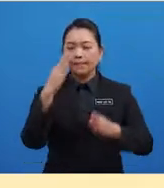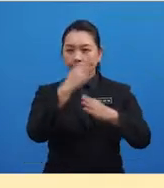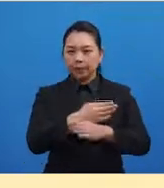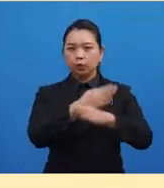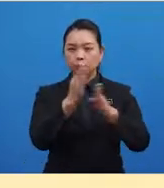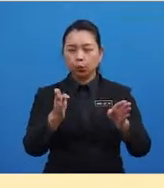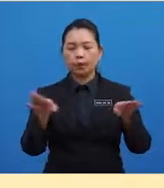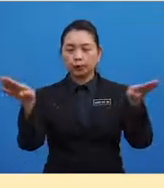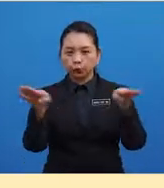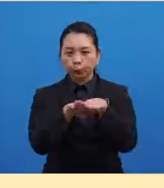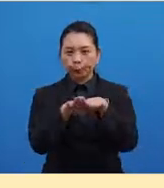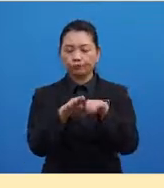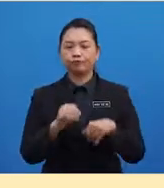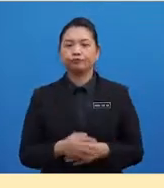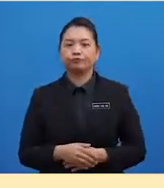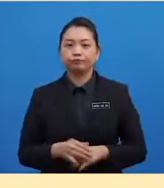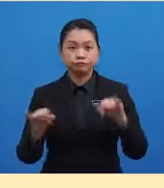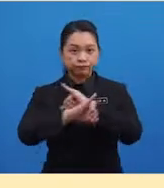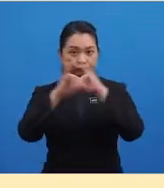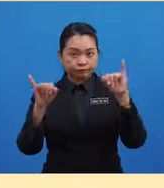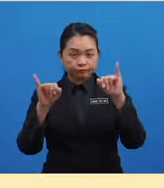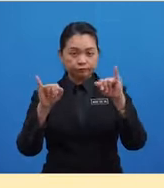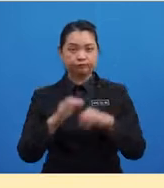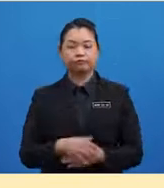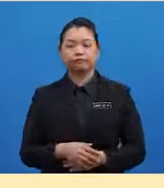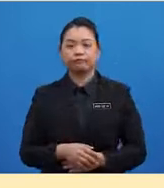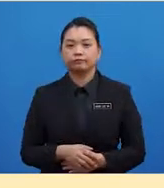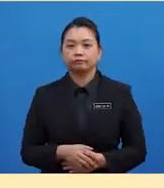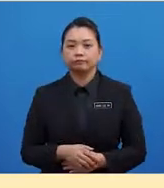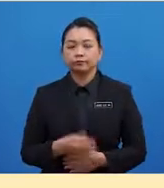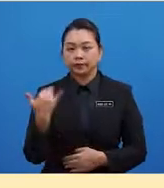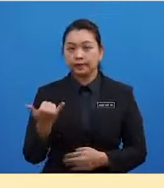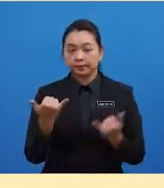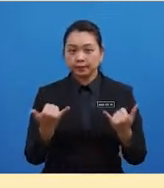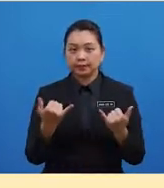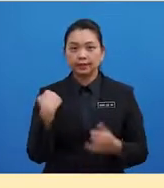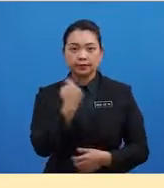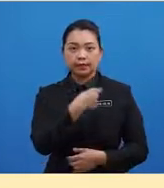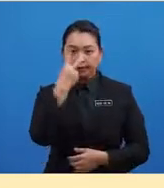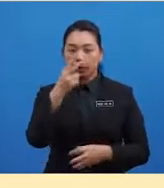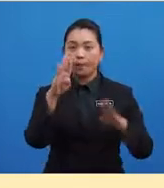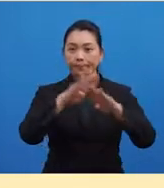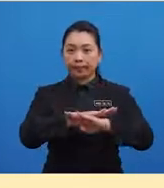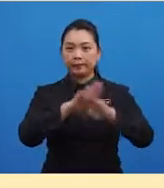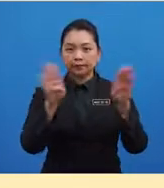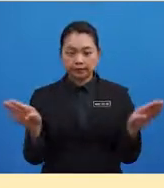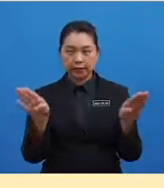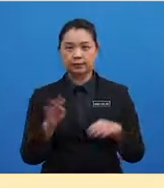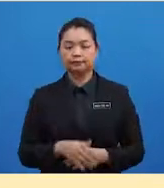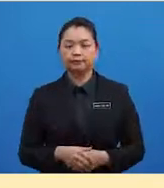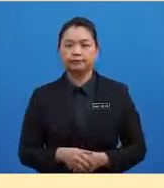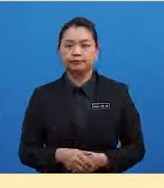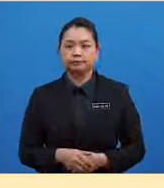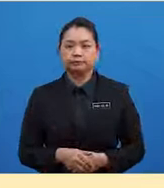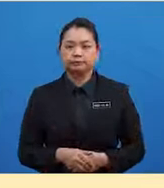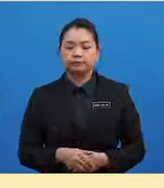lihat pula perbezaan antara kedua-dua jenis poligon. Ada satu sahaja perbezaan antara dua jenis poligon